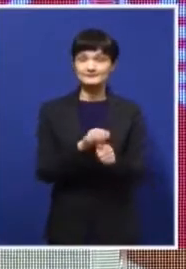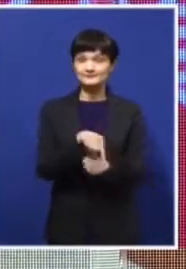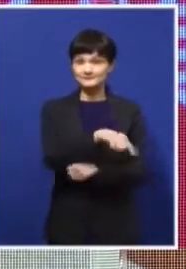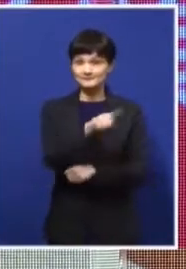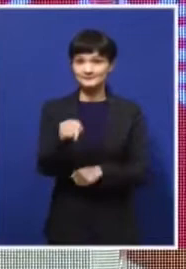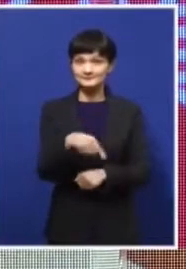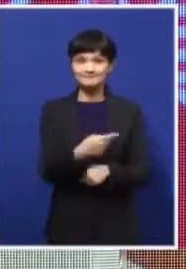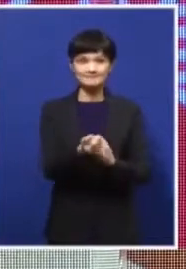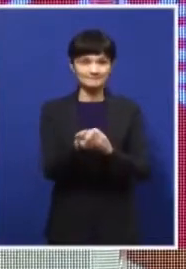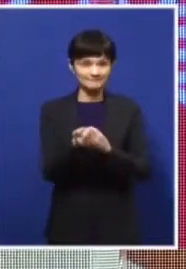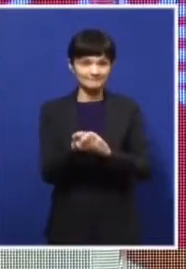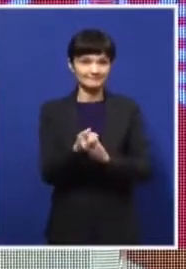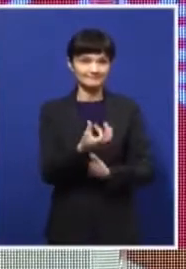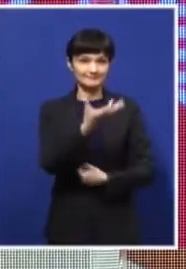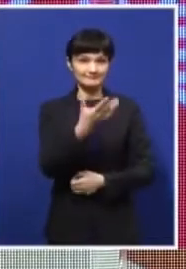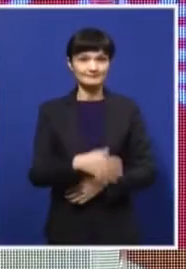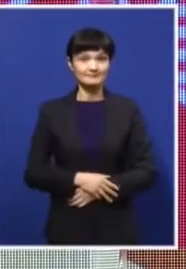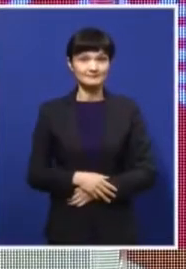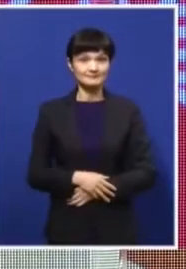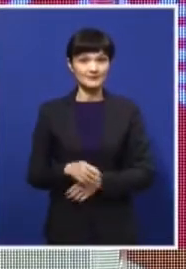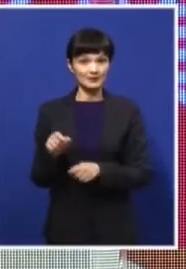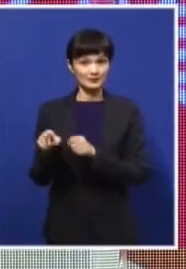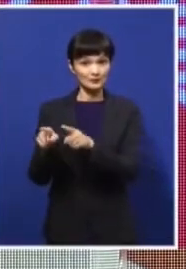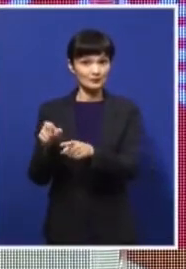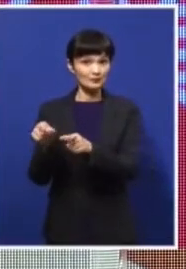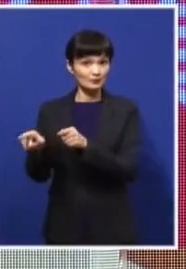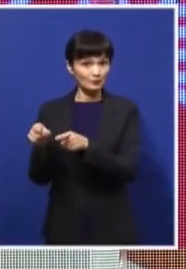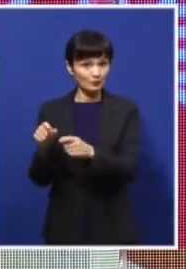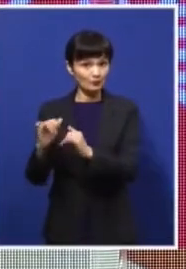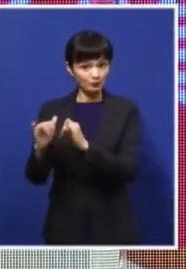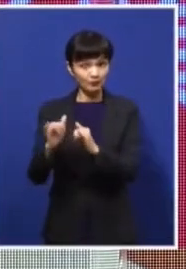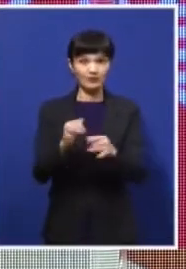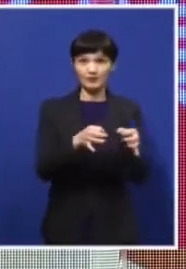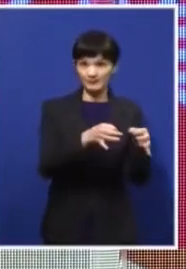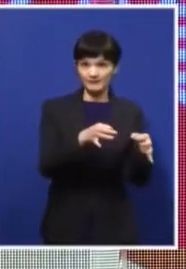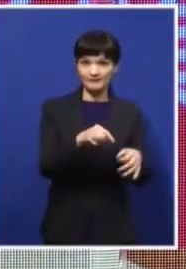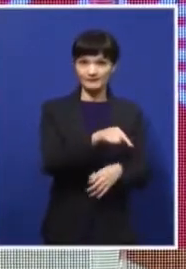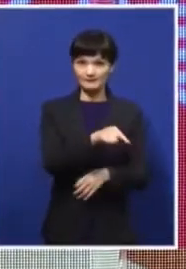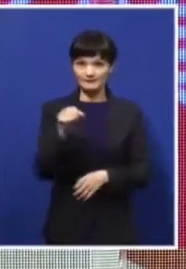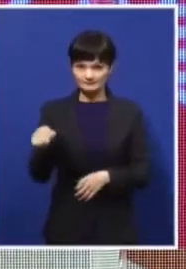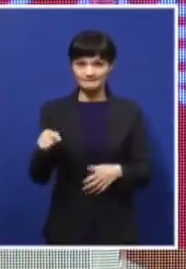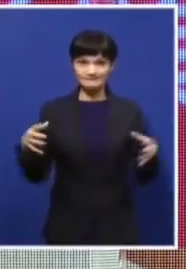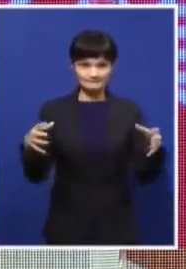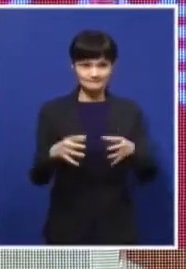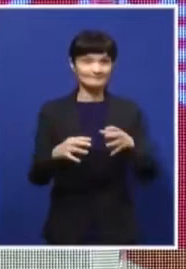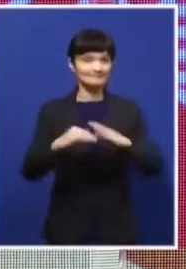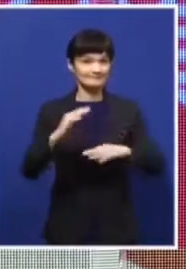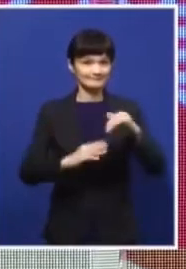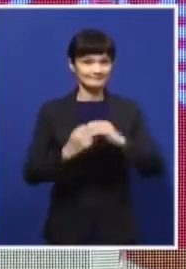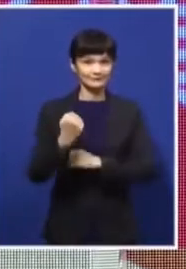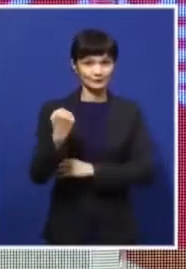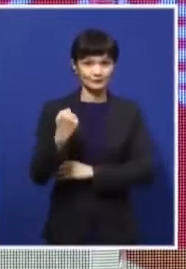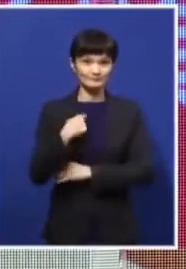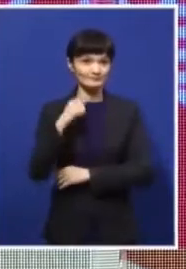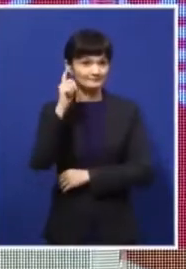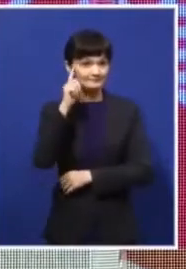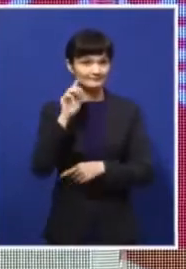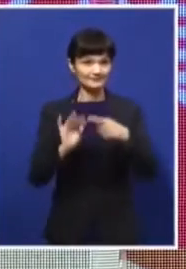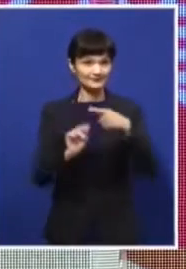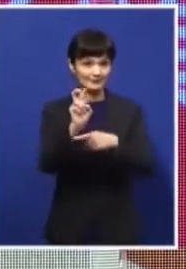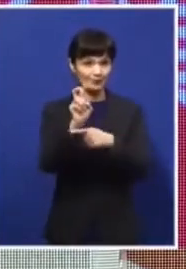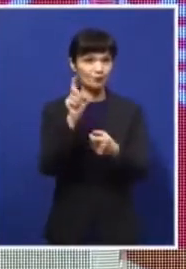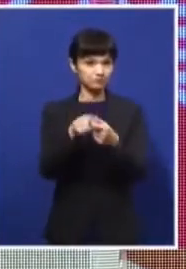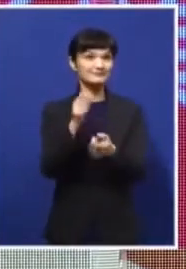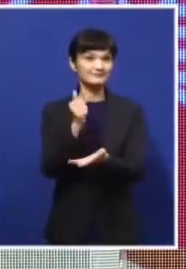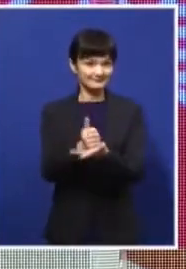费者端跟这个供应商端这边一起来努力，我相信我们的一个两成目标是绝对是可以来落实达成。那我们希